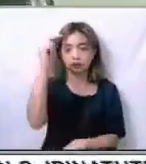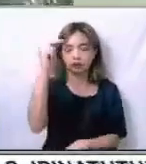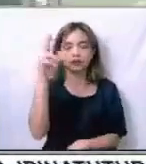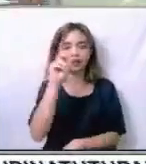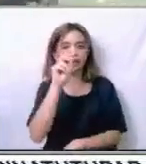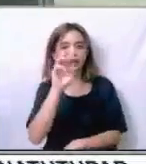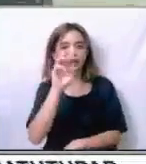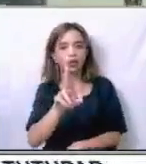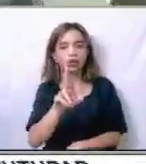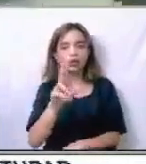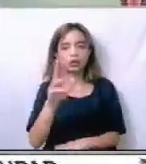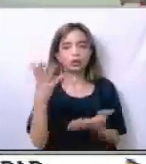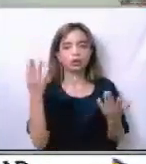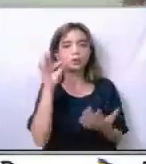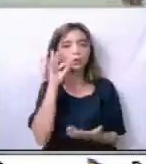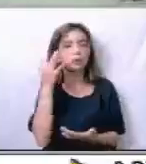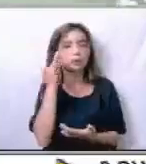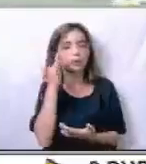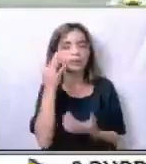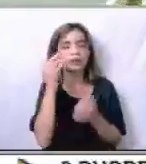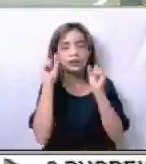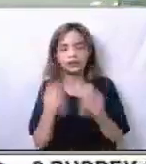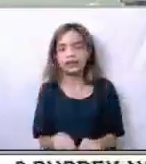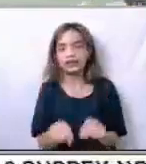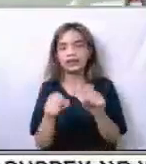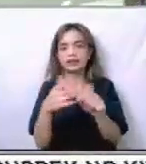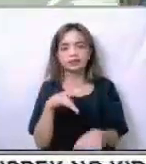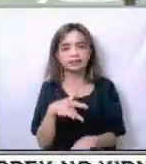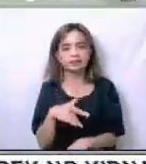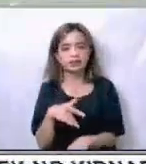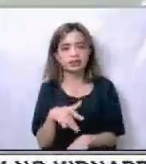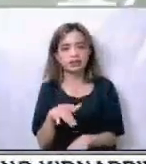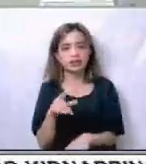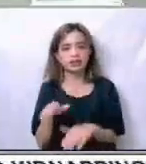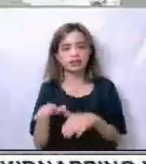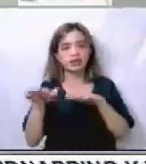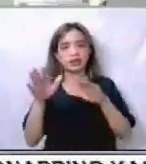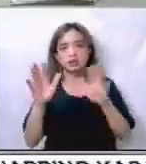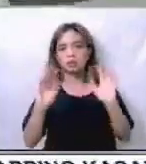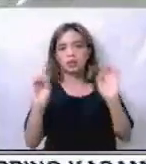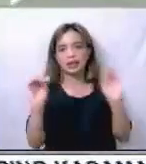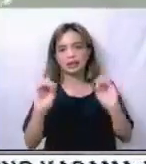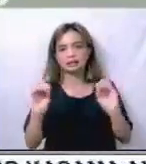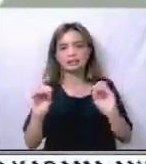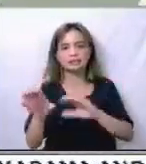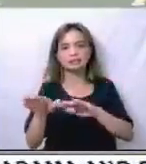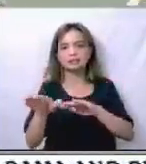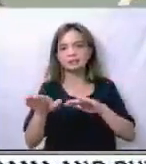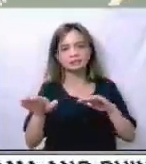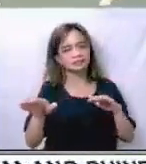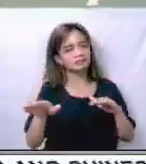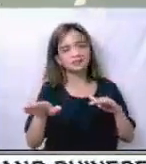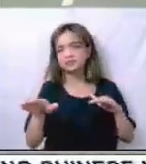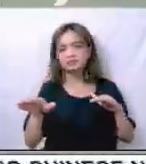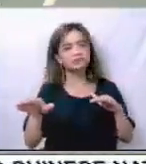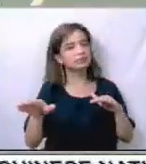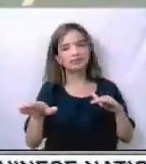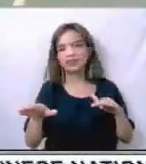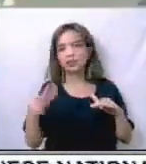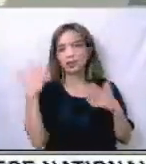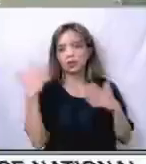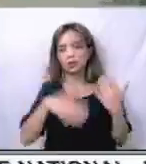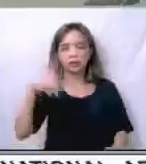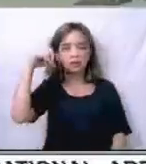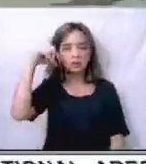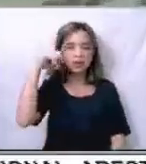mga pa-Fairview, makakaramdam pa sila ng magaan na trapiko. Nakita naman natin na napakabilis, swabe